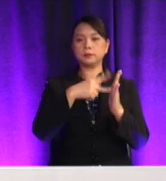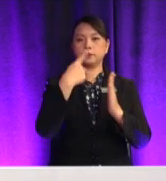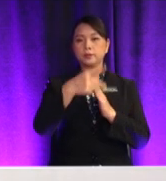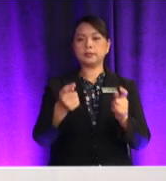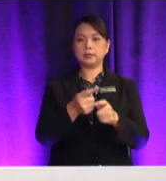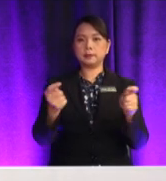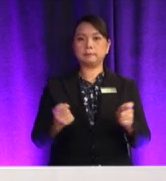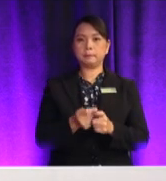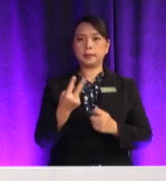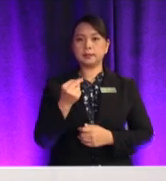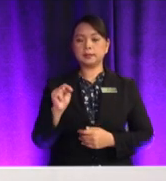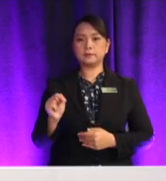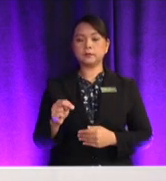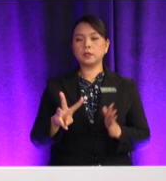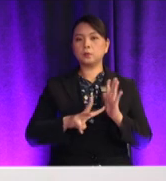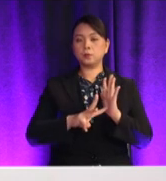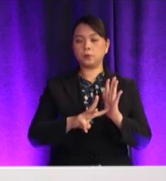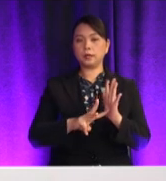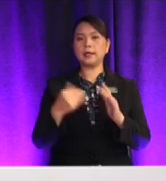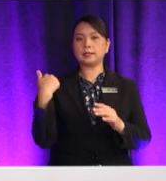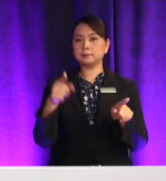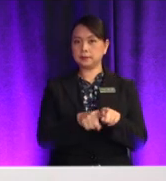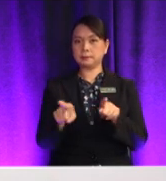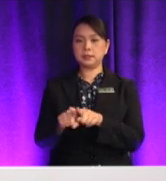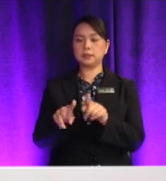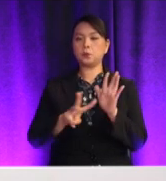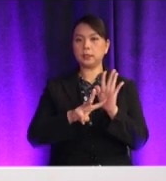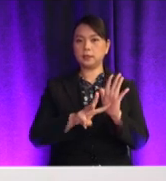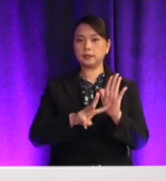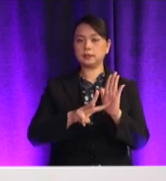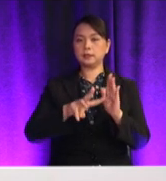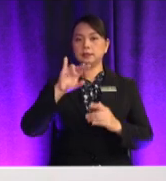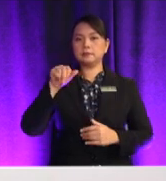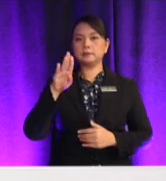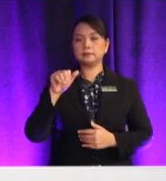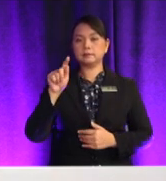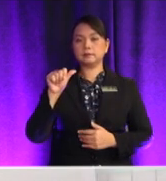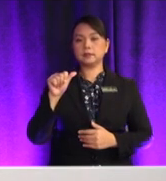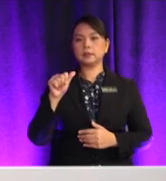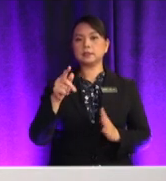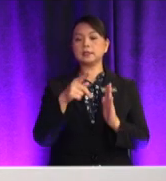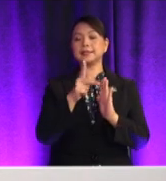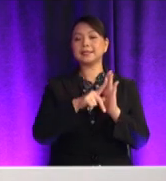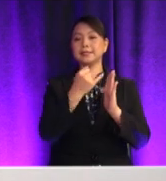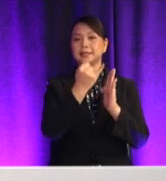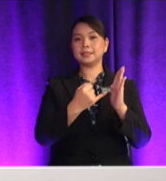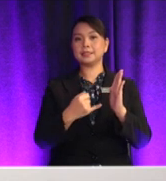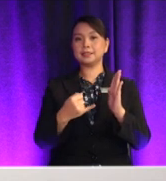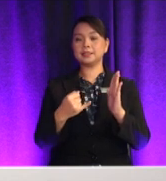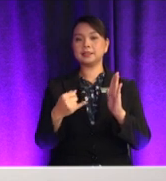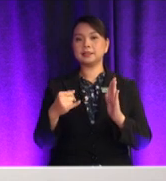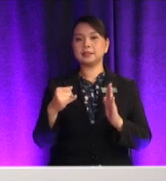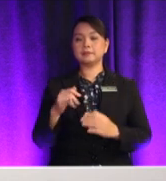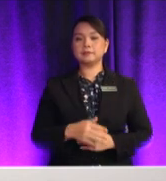dengan saya wakil daripada Jabatan Kebudayaan dan Kesenian Budaya iaitu Tarbina Sarawara Kumar.